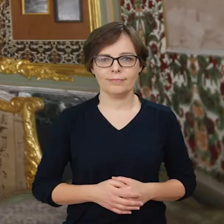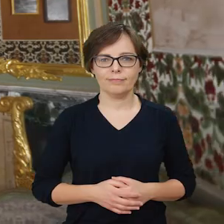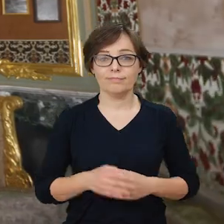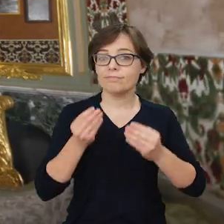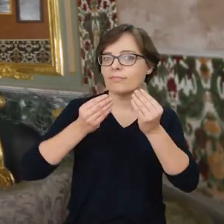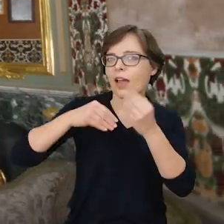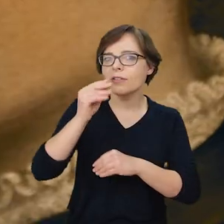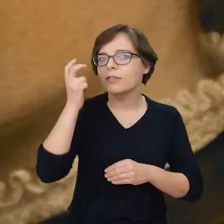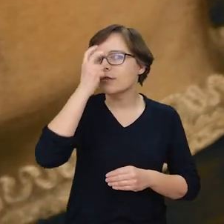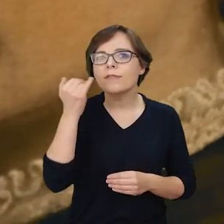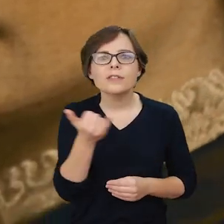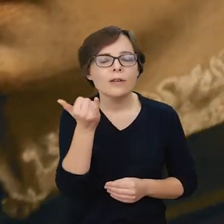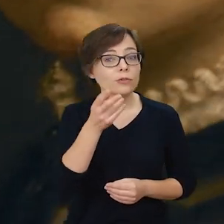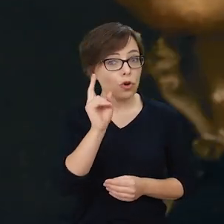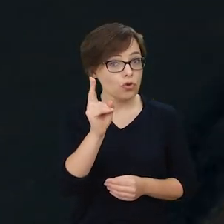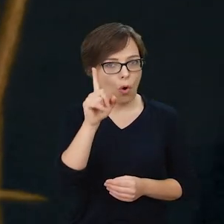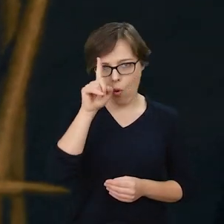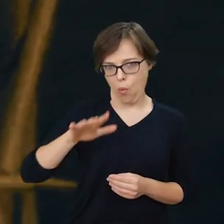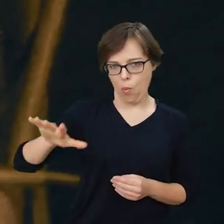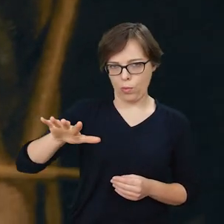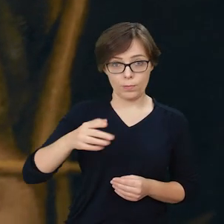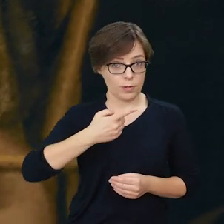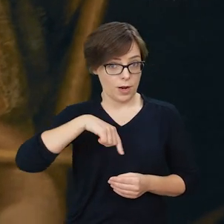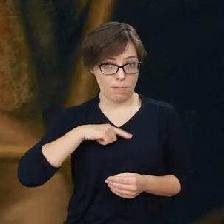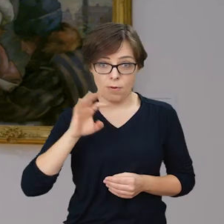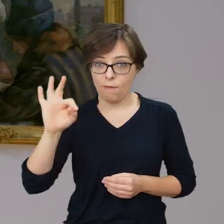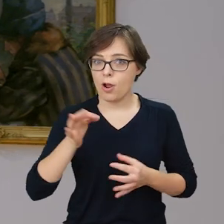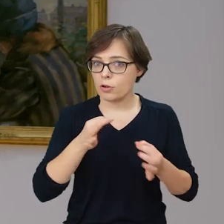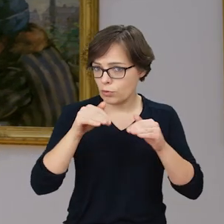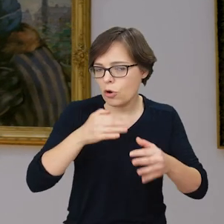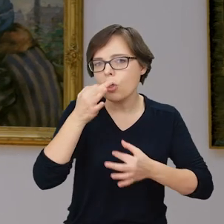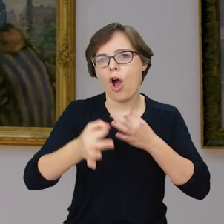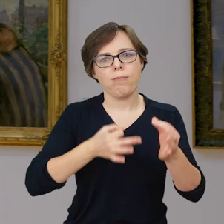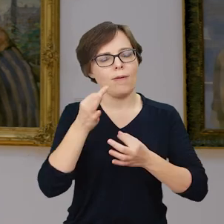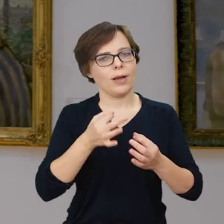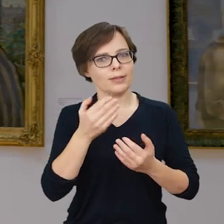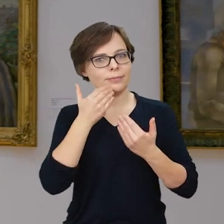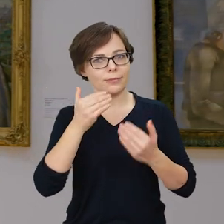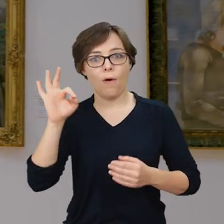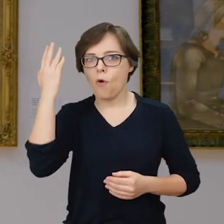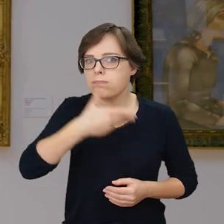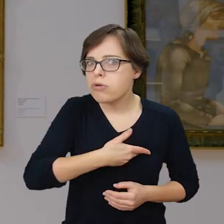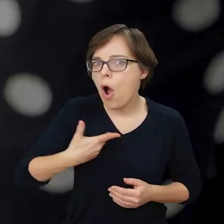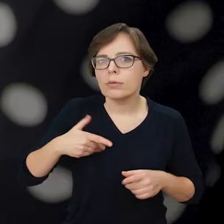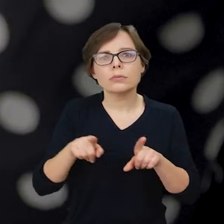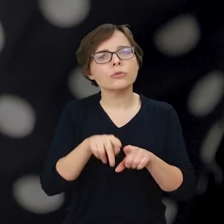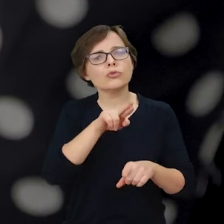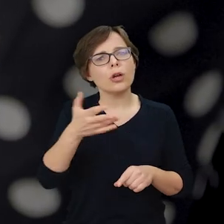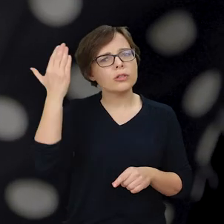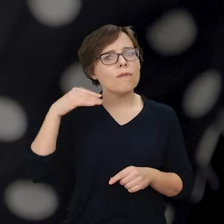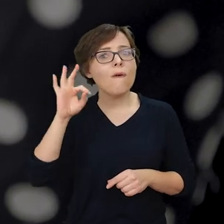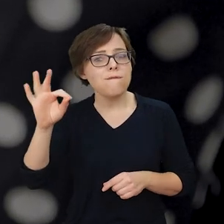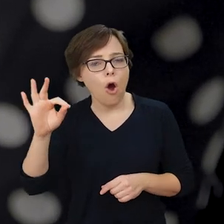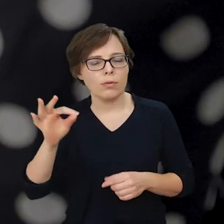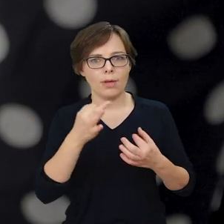Ludzie są zawsze najciekawsi, a my możemy opowiedzieć ich historię poprzez portrety, które im malowano, przedmioty,